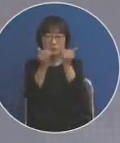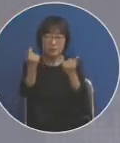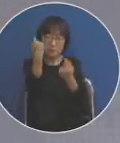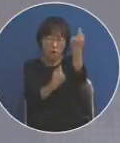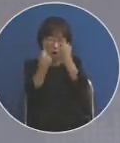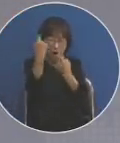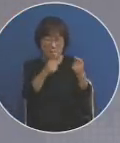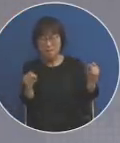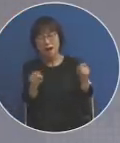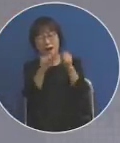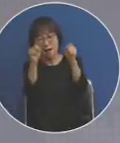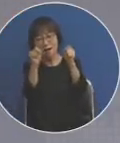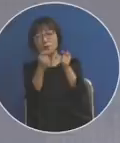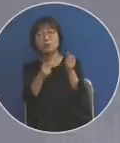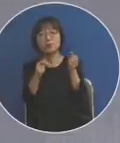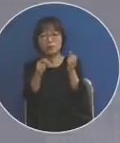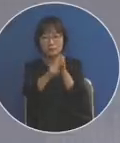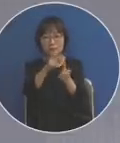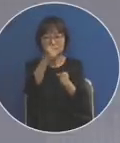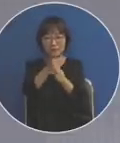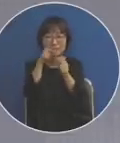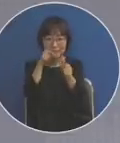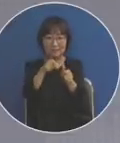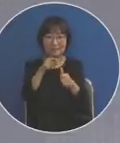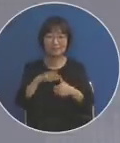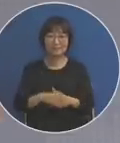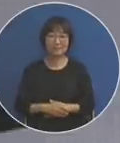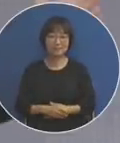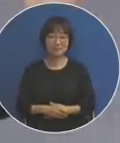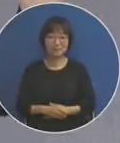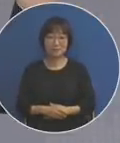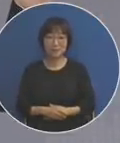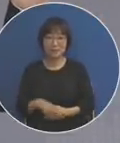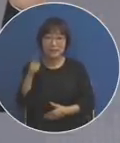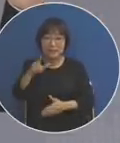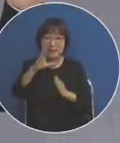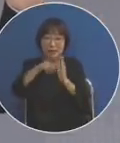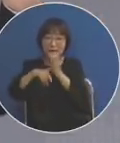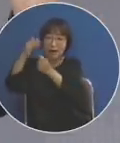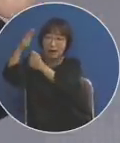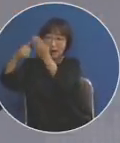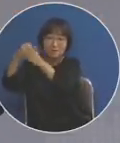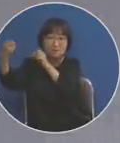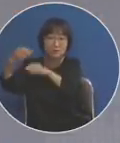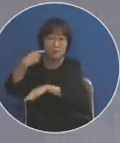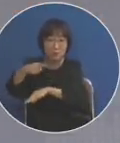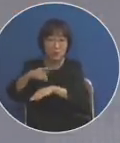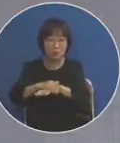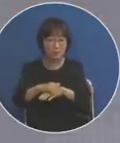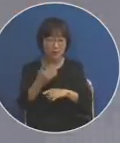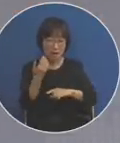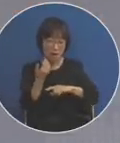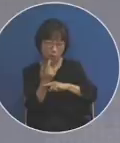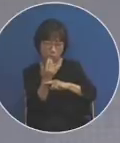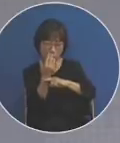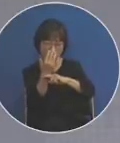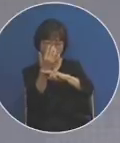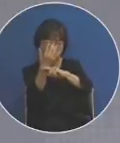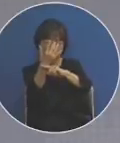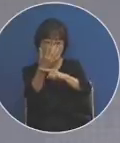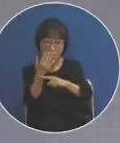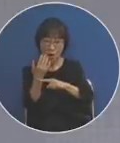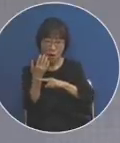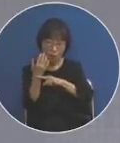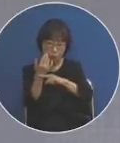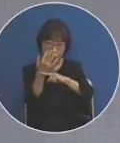come. 그러면 어떻게 됩니까? Then what happens? 하나님이 횃불 같은 이 구원의 능력으로 함께 하시겠다 약속하셨어요. God